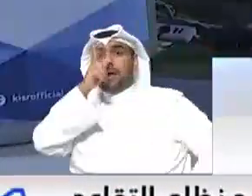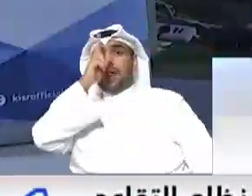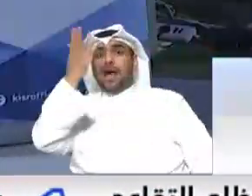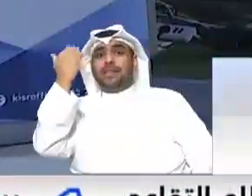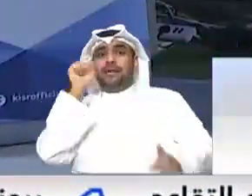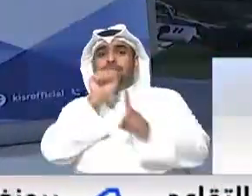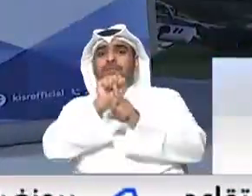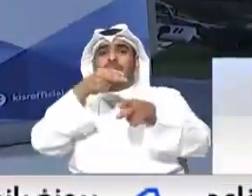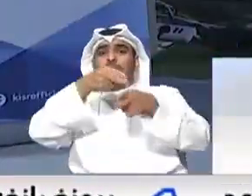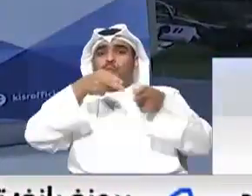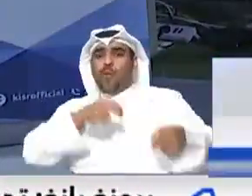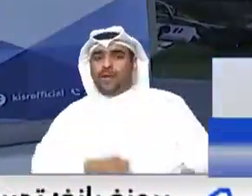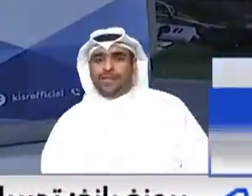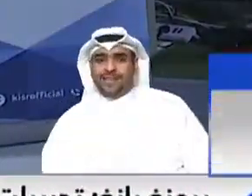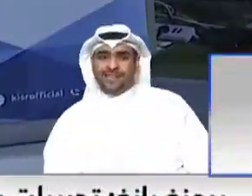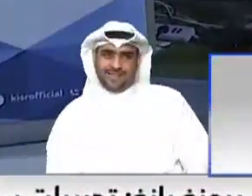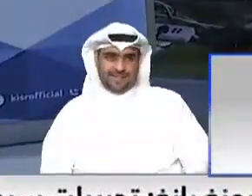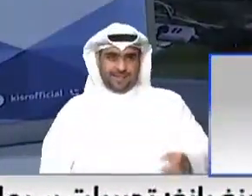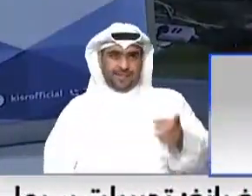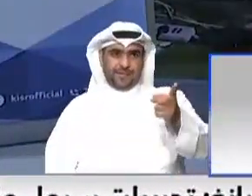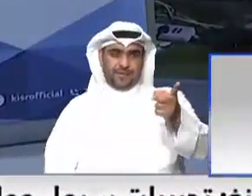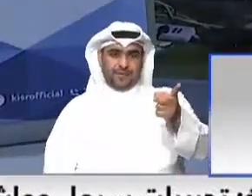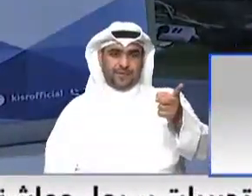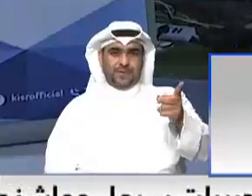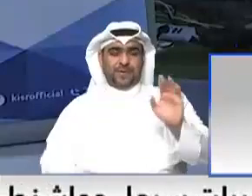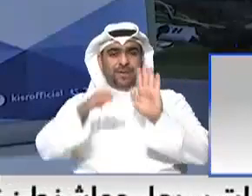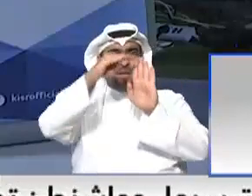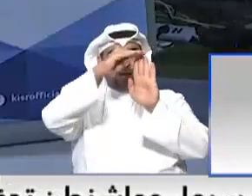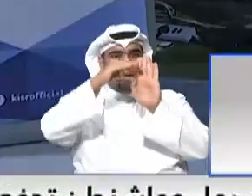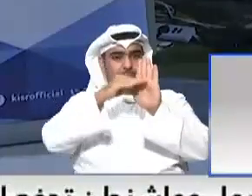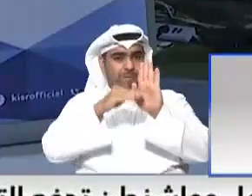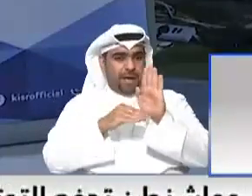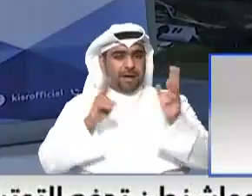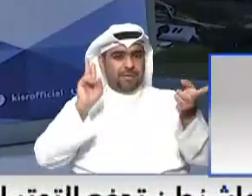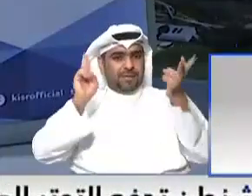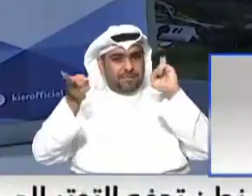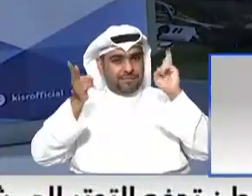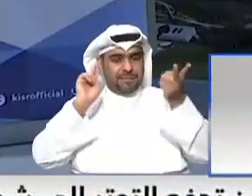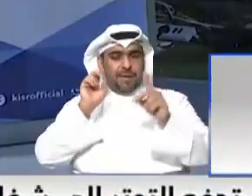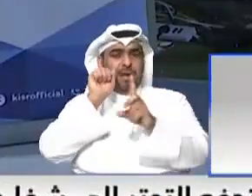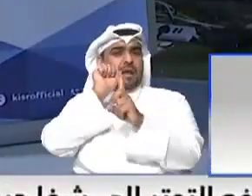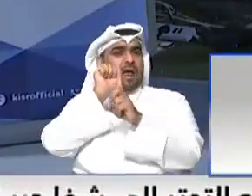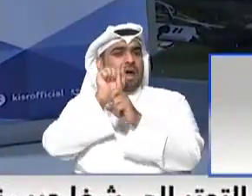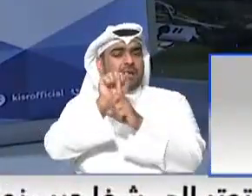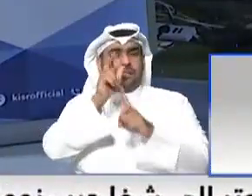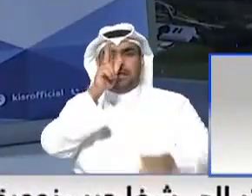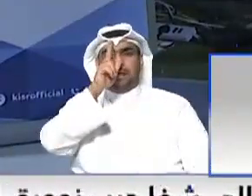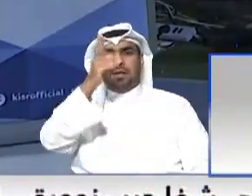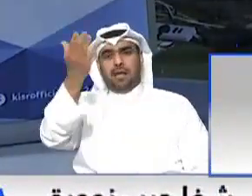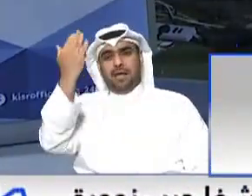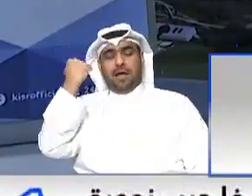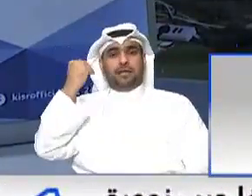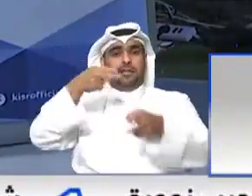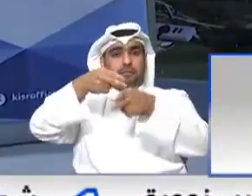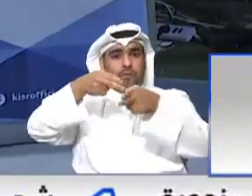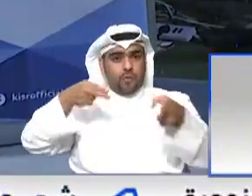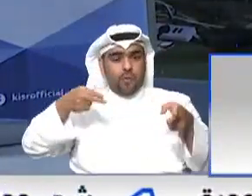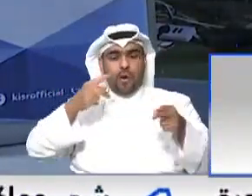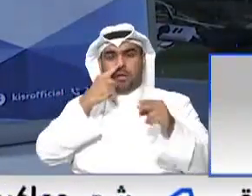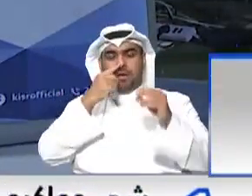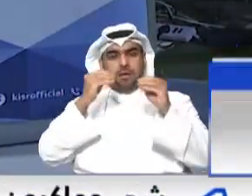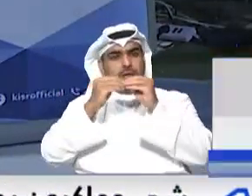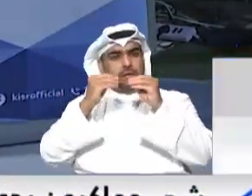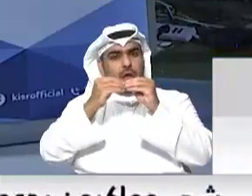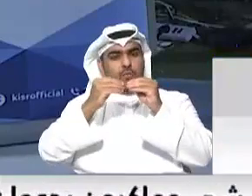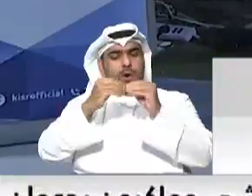احدى الفعاليات التي تقام في المجتمع الكويتي لاحياء العادات والتقاليد اللي تعودنا عليها طبعا